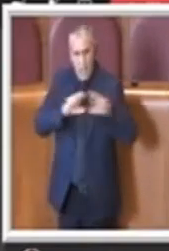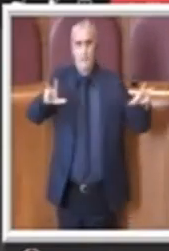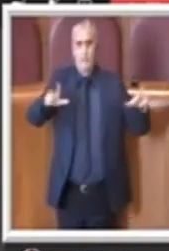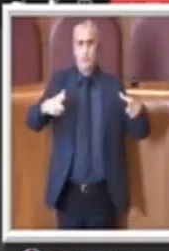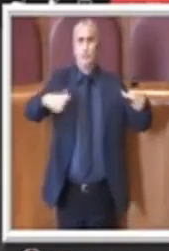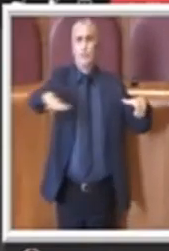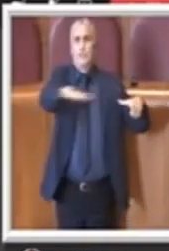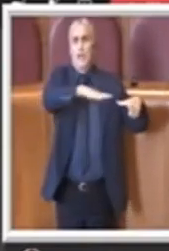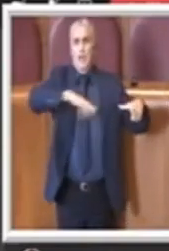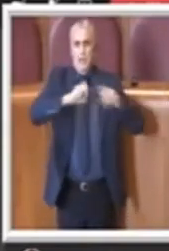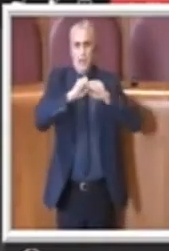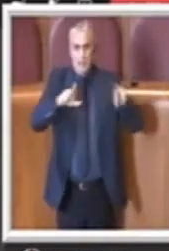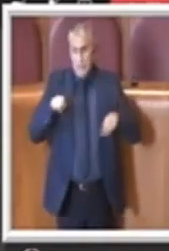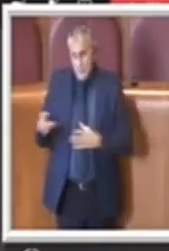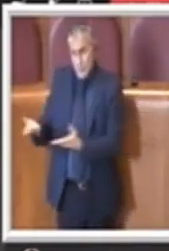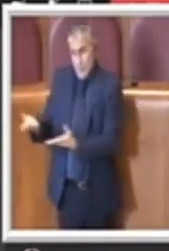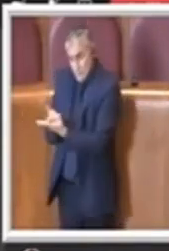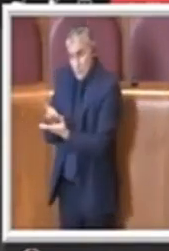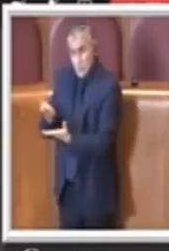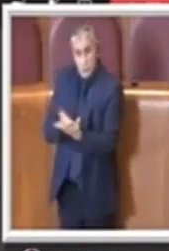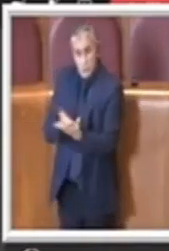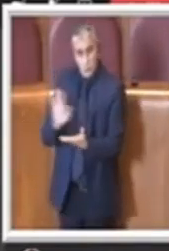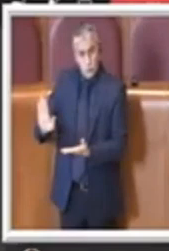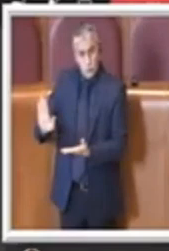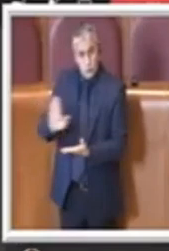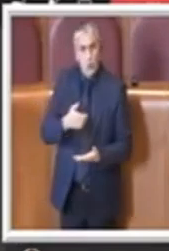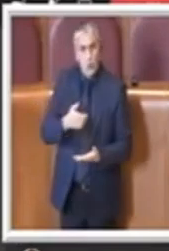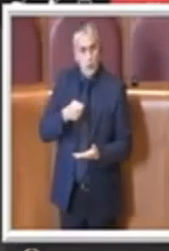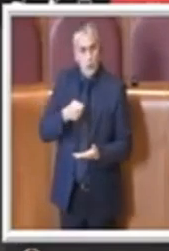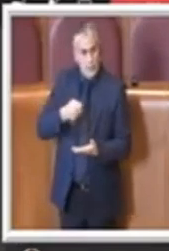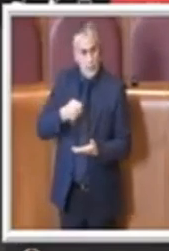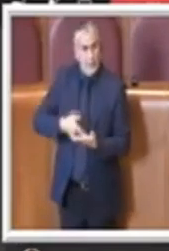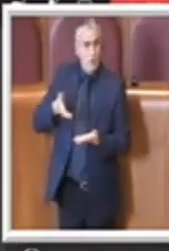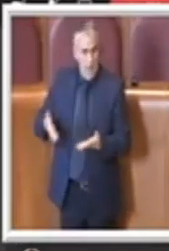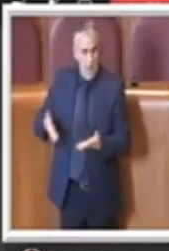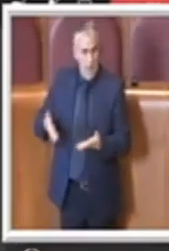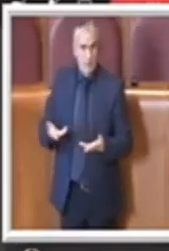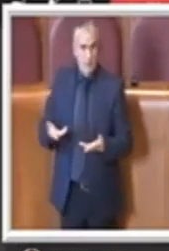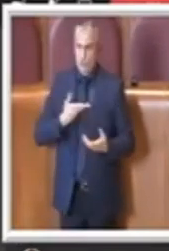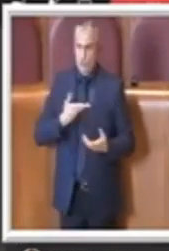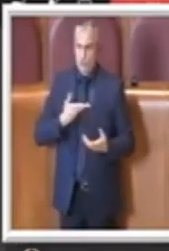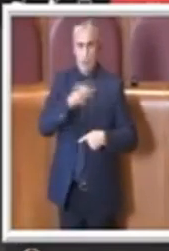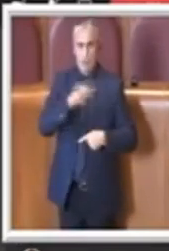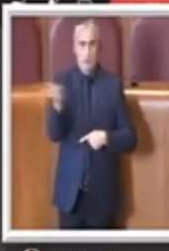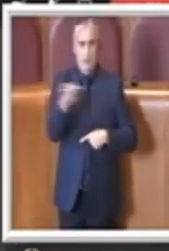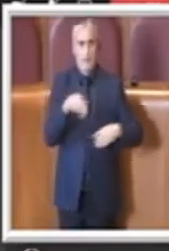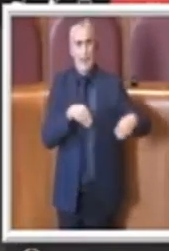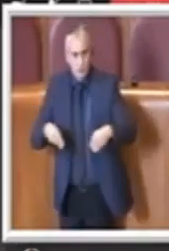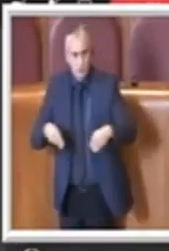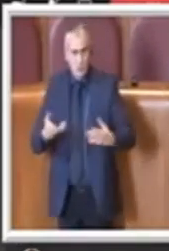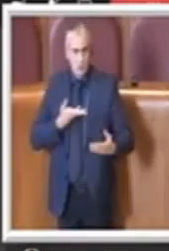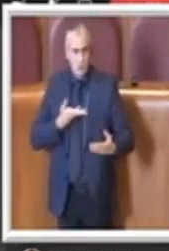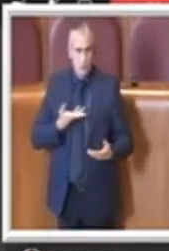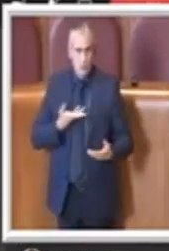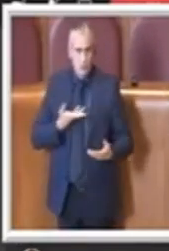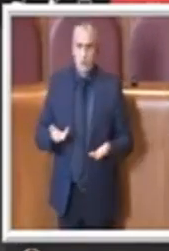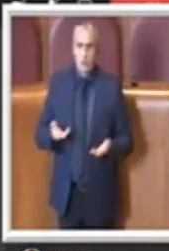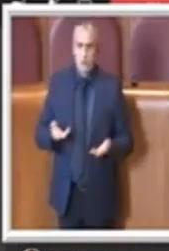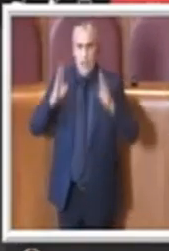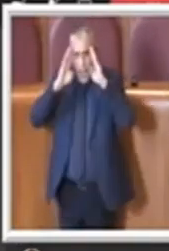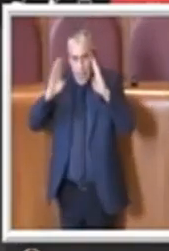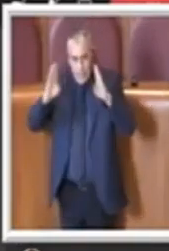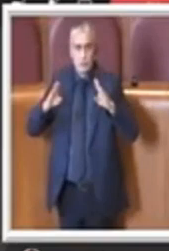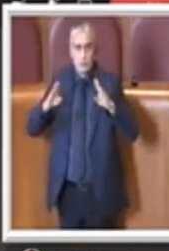perché sono percorsi importanti partecipati che hanno avuto grande attenzione e grande partecipazione